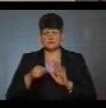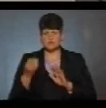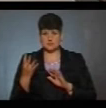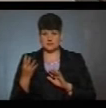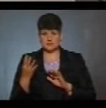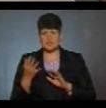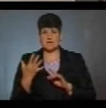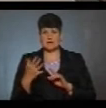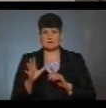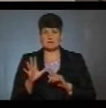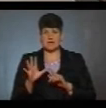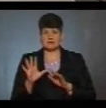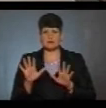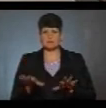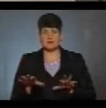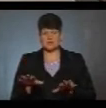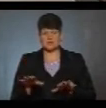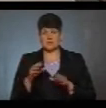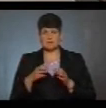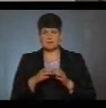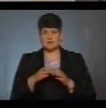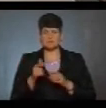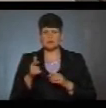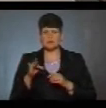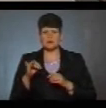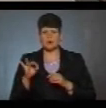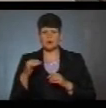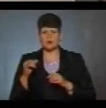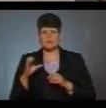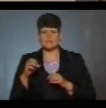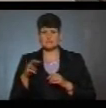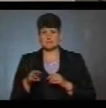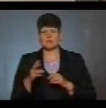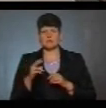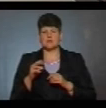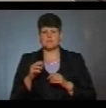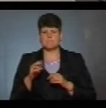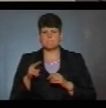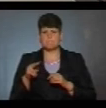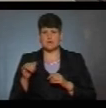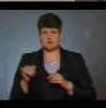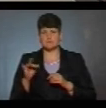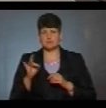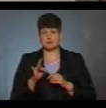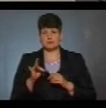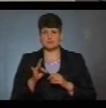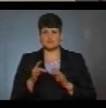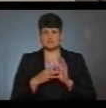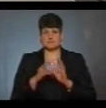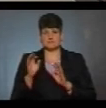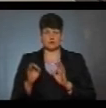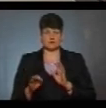8,14%, і п'яте місце – партія Гройсмана, Полікровський Роман, майже